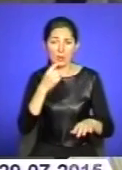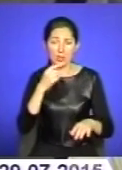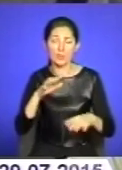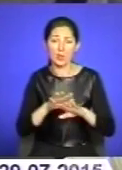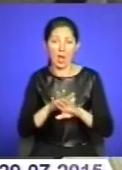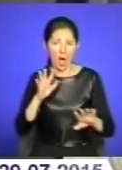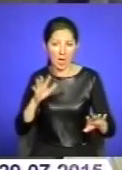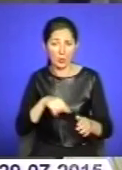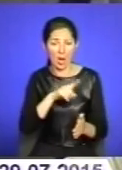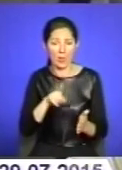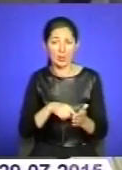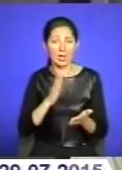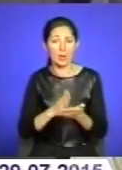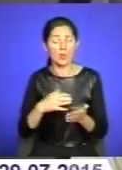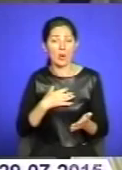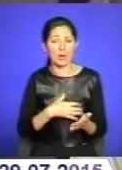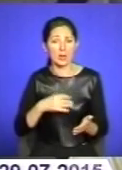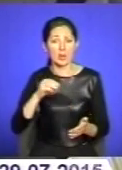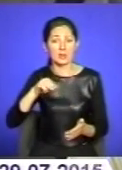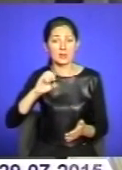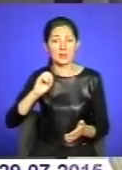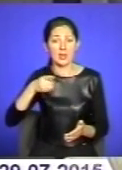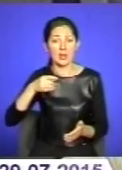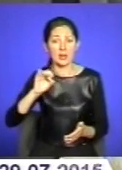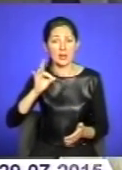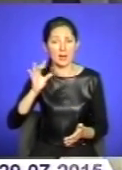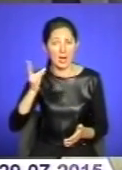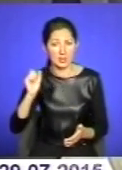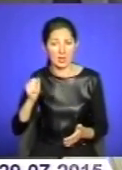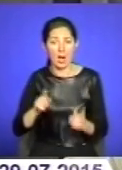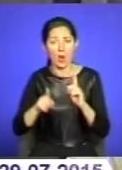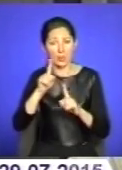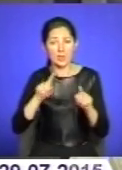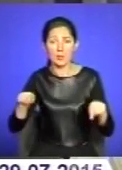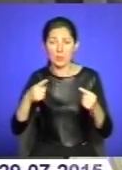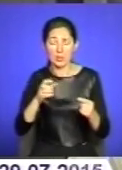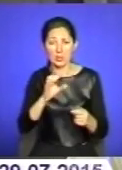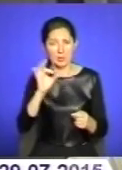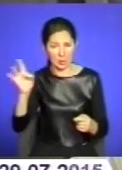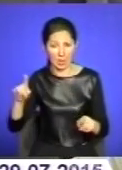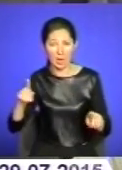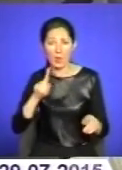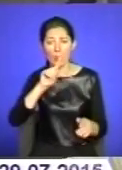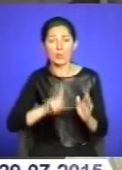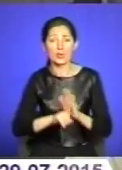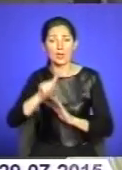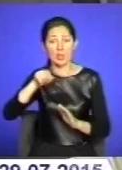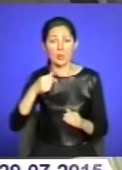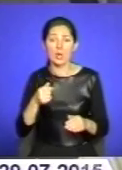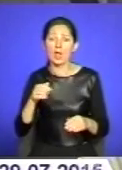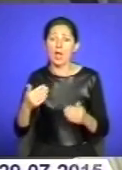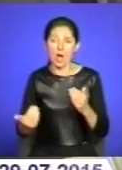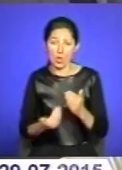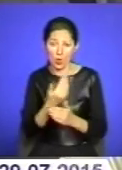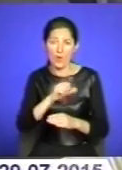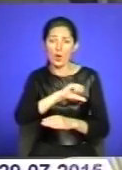актуальним. Відповідно, вже на Тегеранській конференції воно піднімається, і Радянський Союз починає вимагати встановити кордони